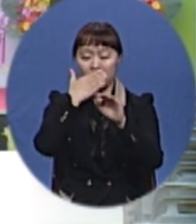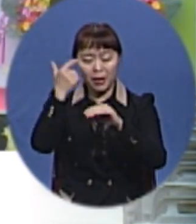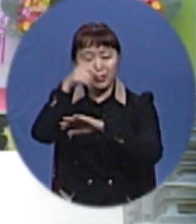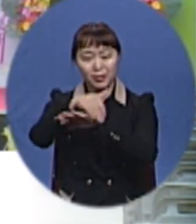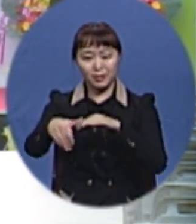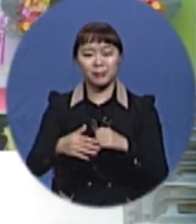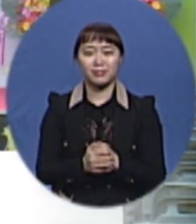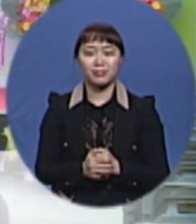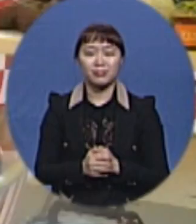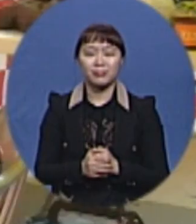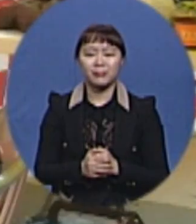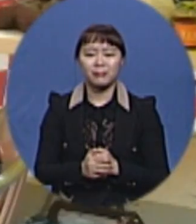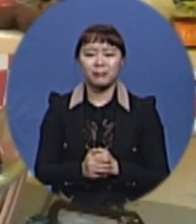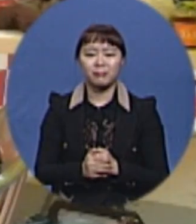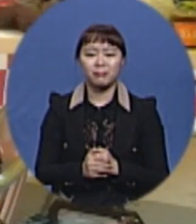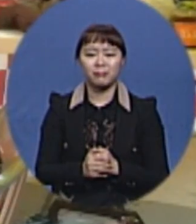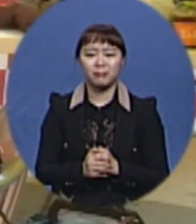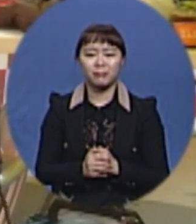할 예정입니다.